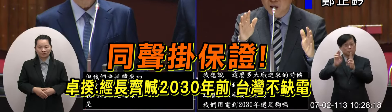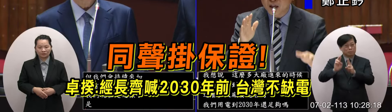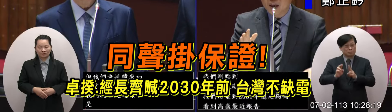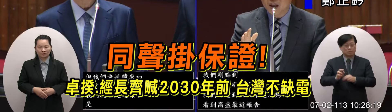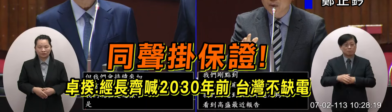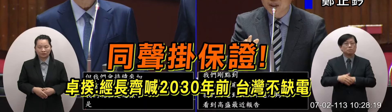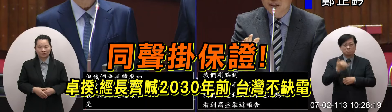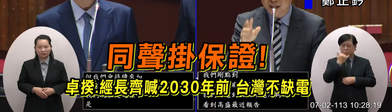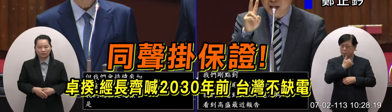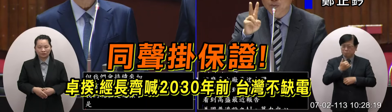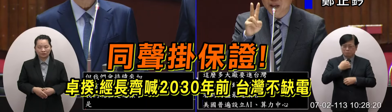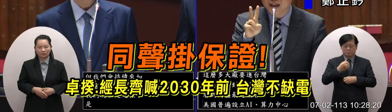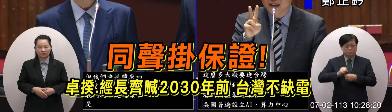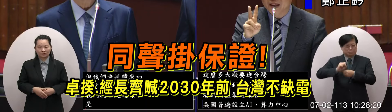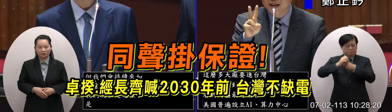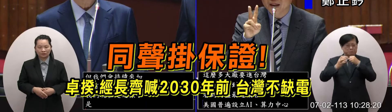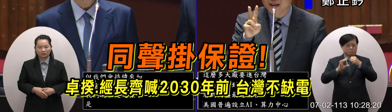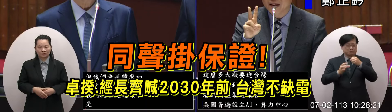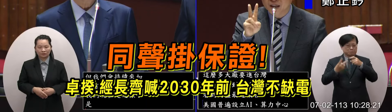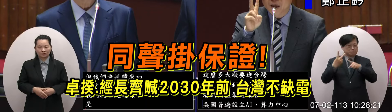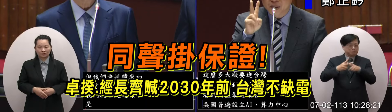电